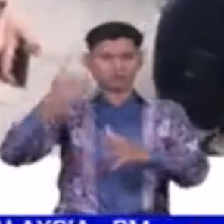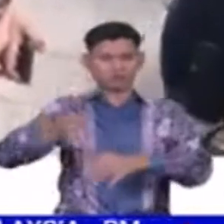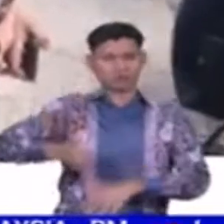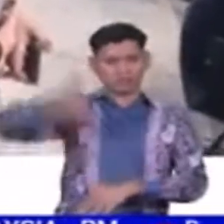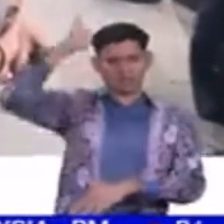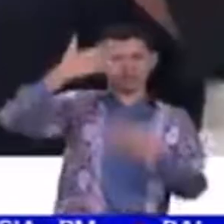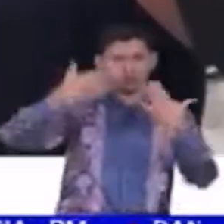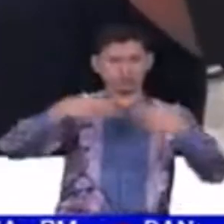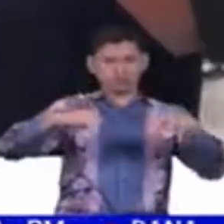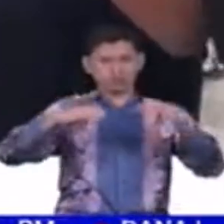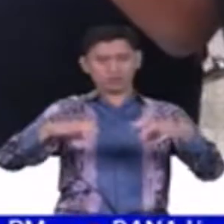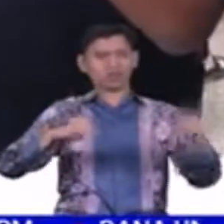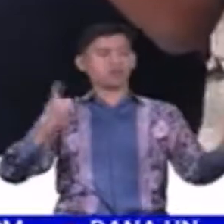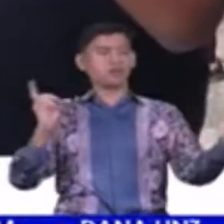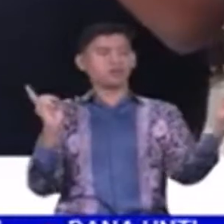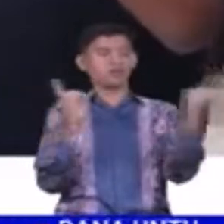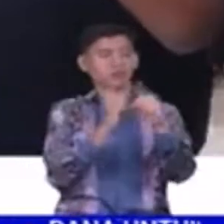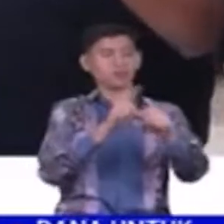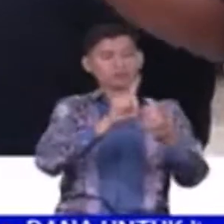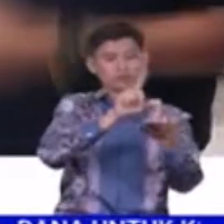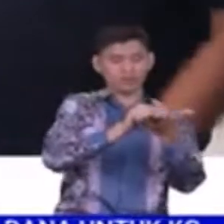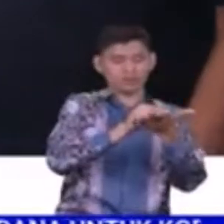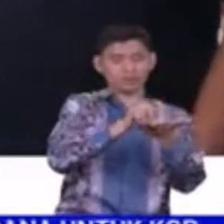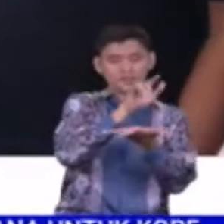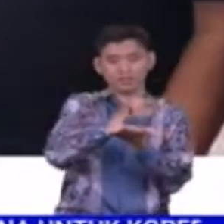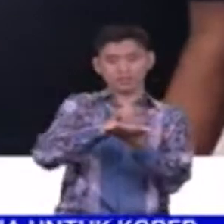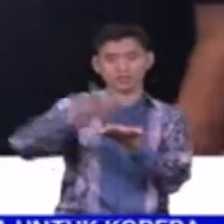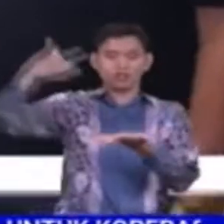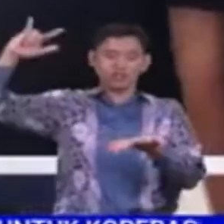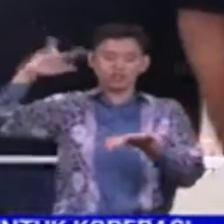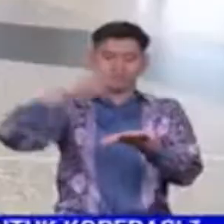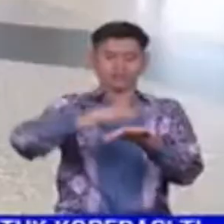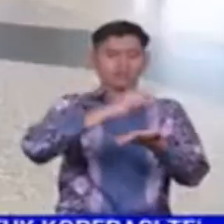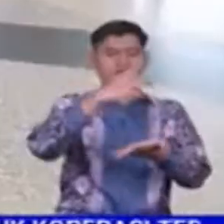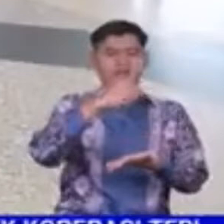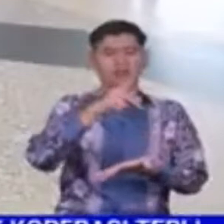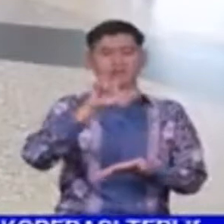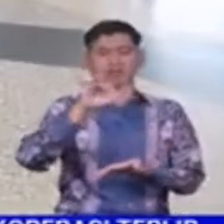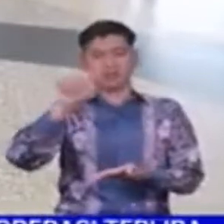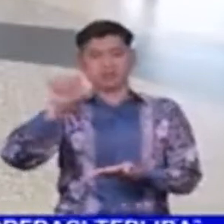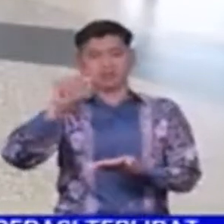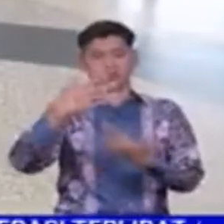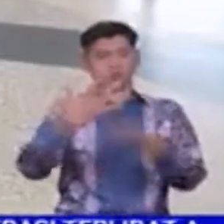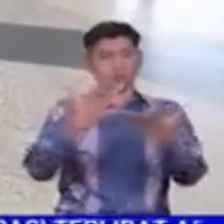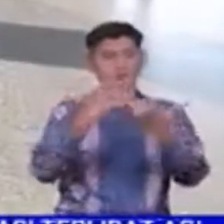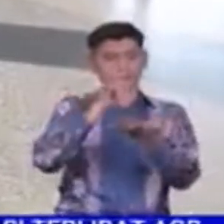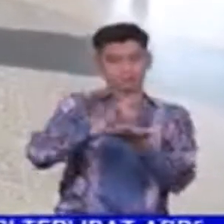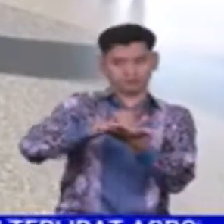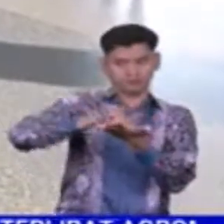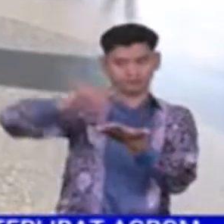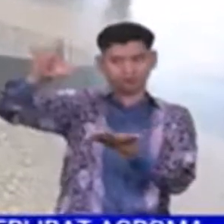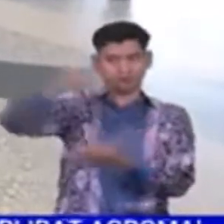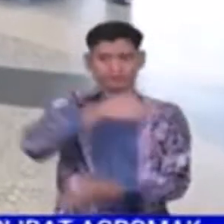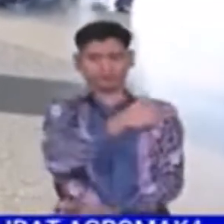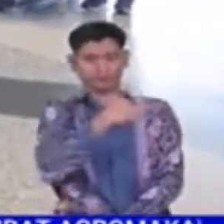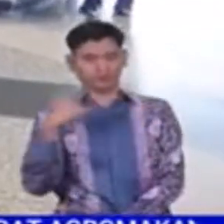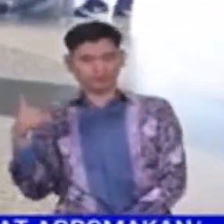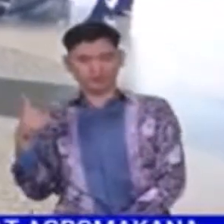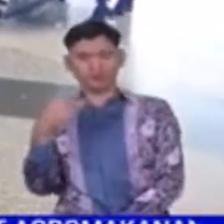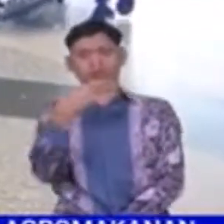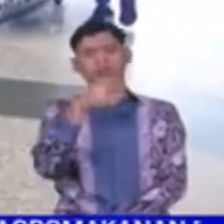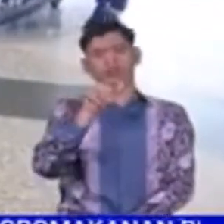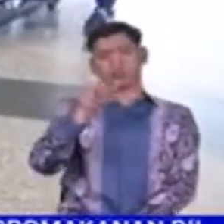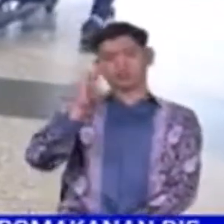Beliau ditemui media di lapangan terbang antarabangsa Kuala Lumpur KLIA sebelum berlepas ke Indonesia. Hassan